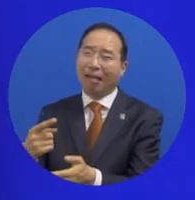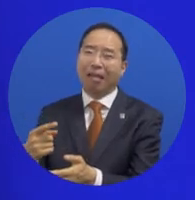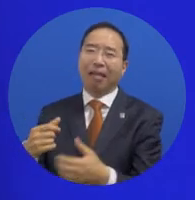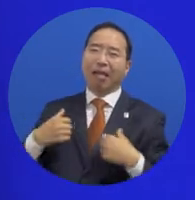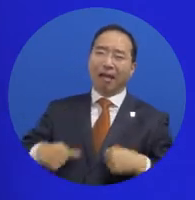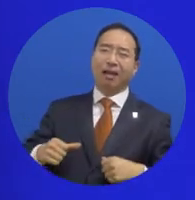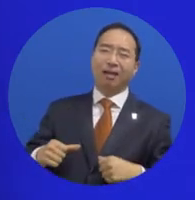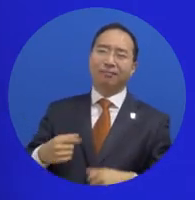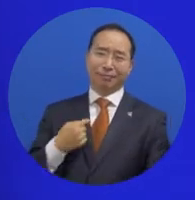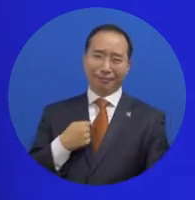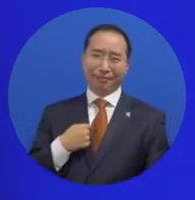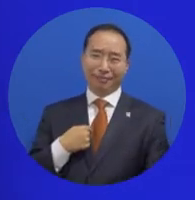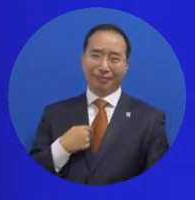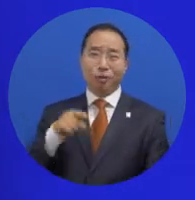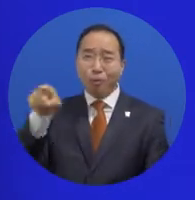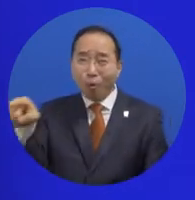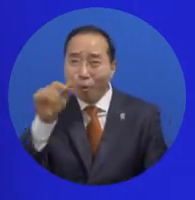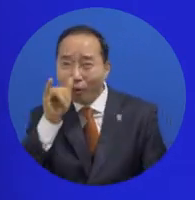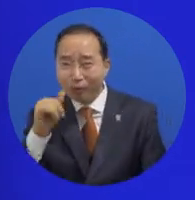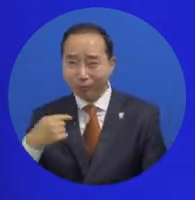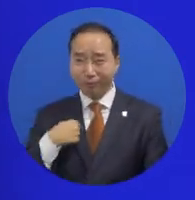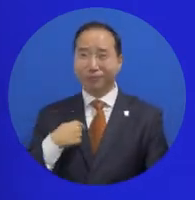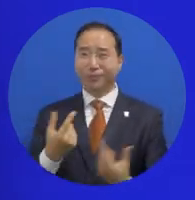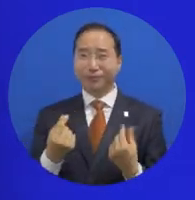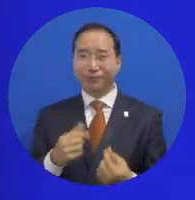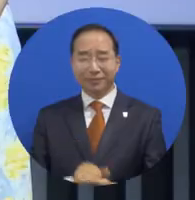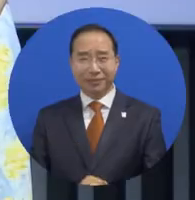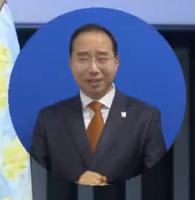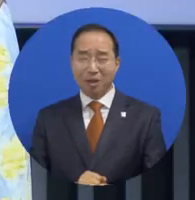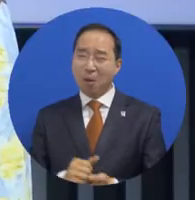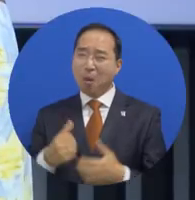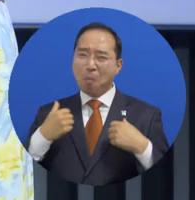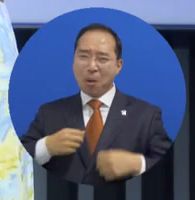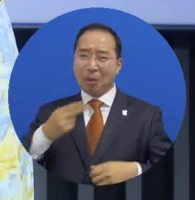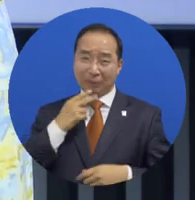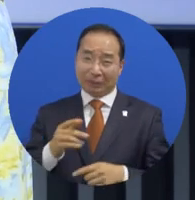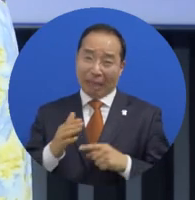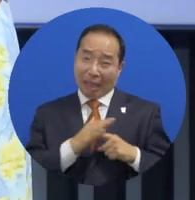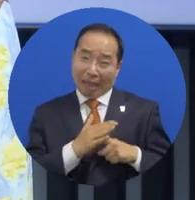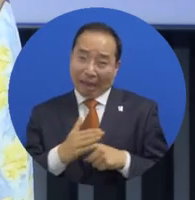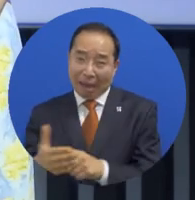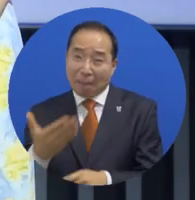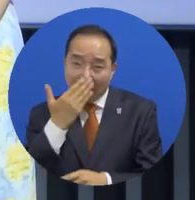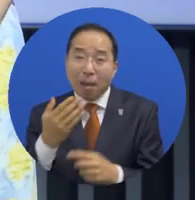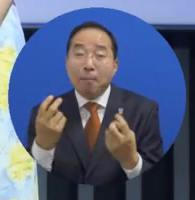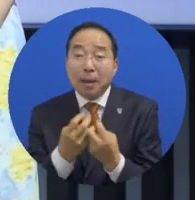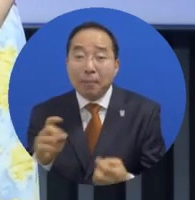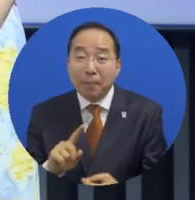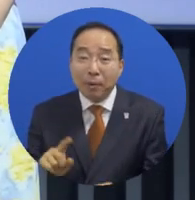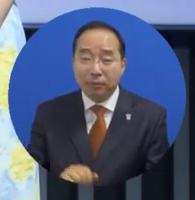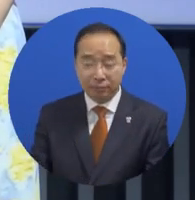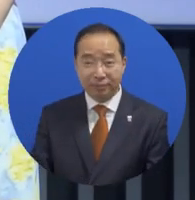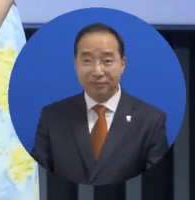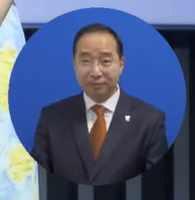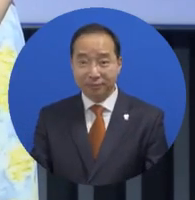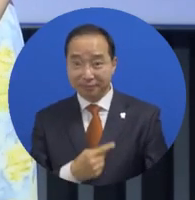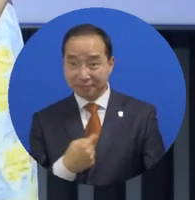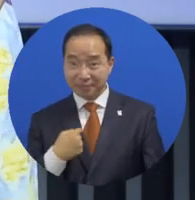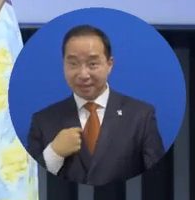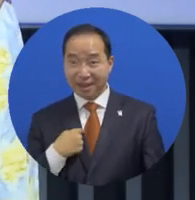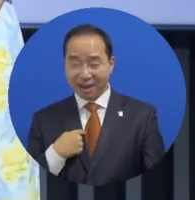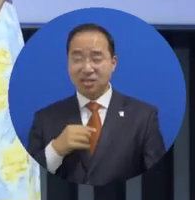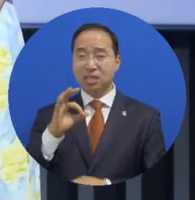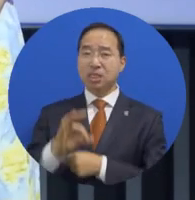있습니다. 끝까지 포기하지 않는 방법 뭐가 있을까요? 제가 그동안 10년간 운동을 해온 게 너무 신기하죠.